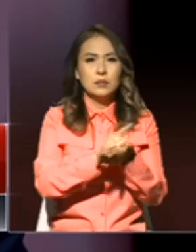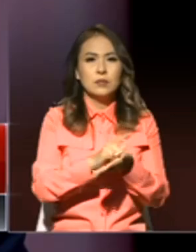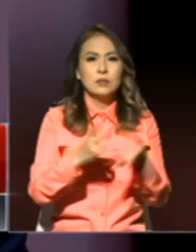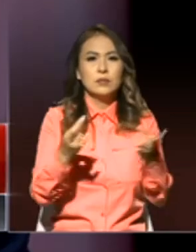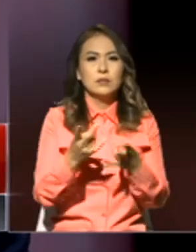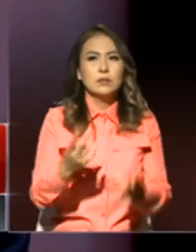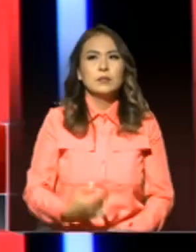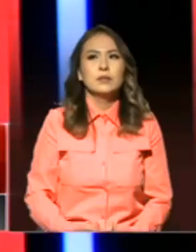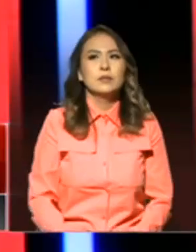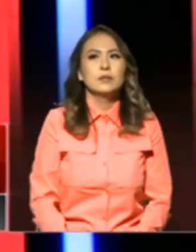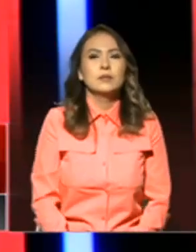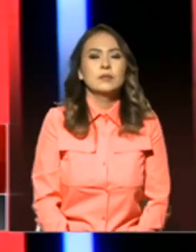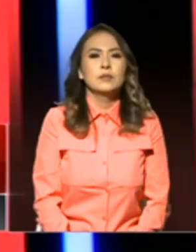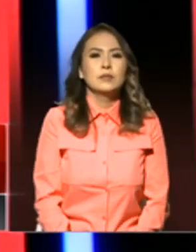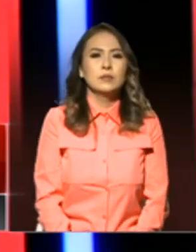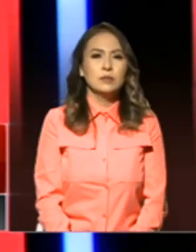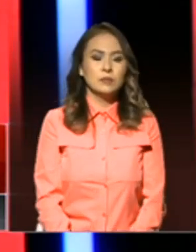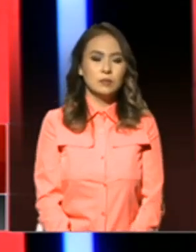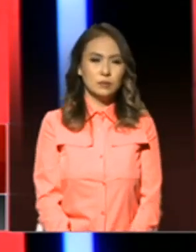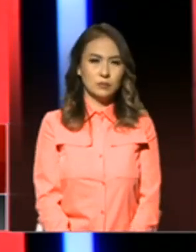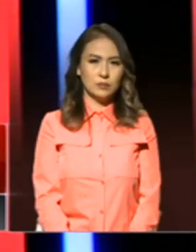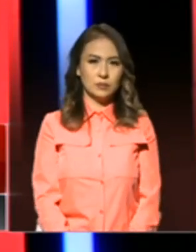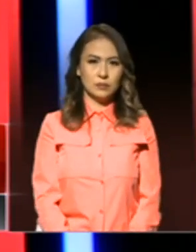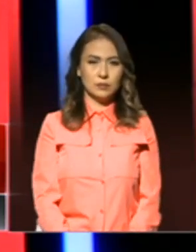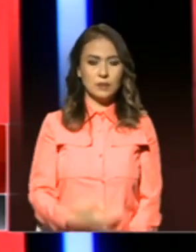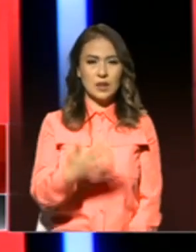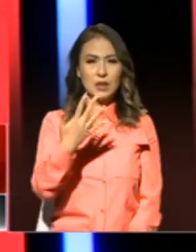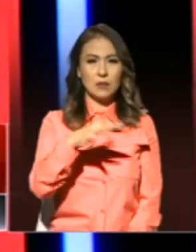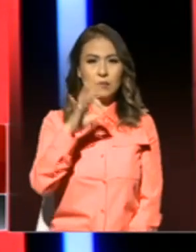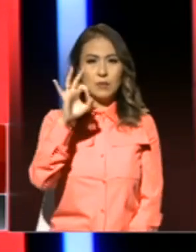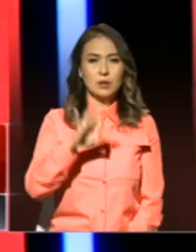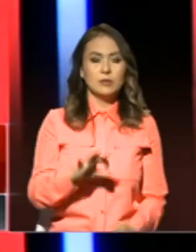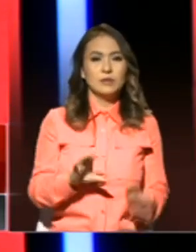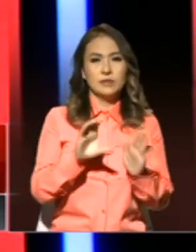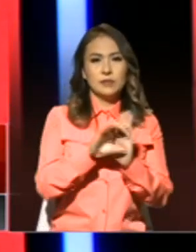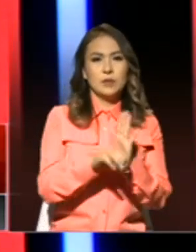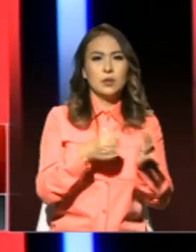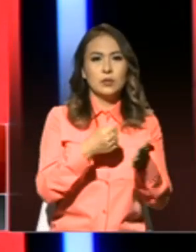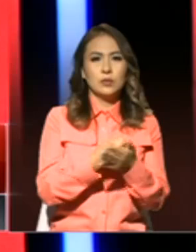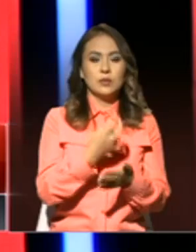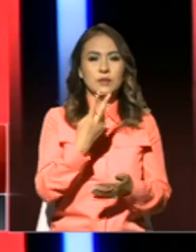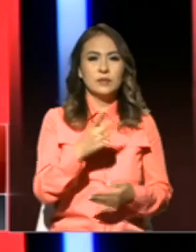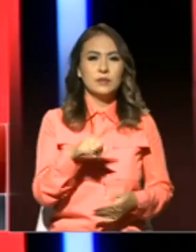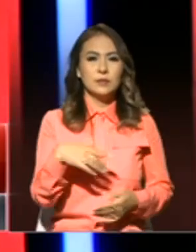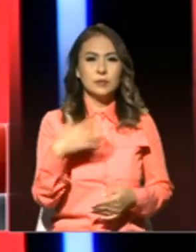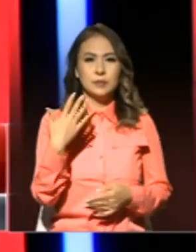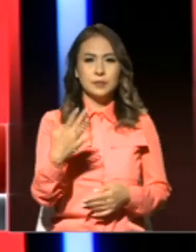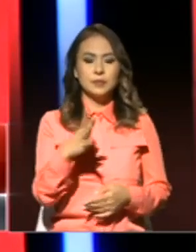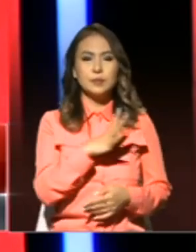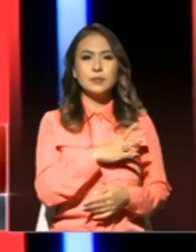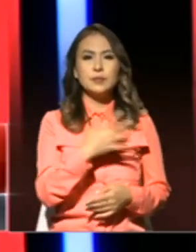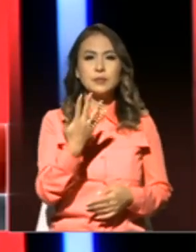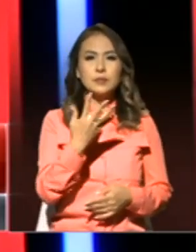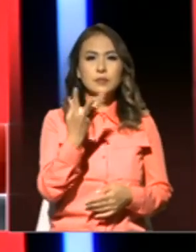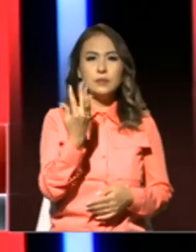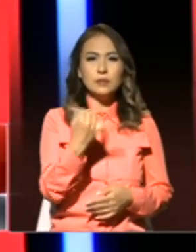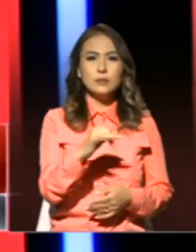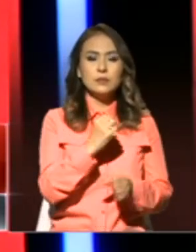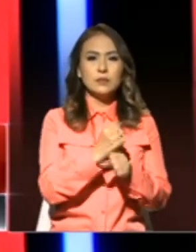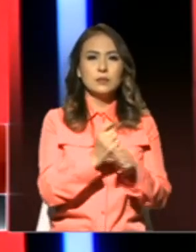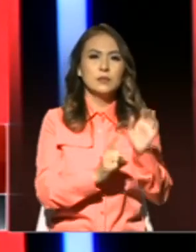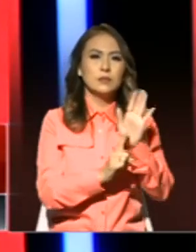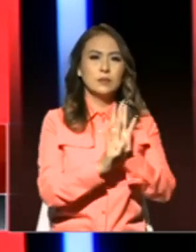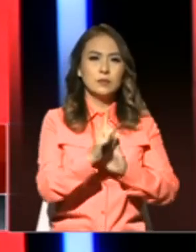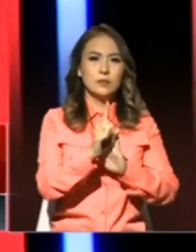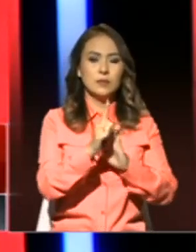Сол 50% салған күннің де жаңағы бағалау көрсеткіші 2.5%-ға жету керек. Сол жүйеге 5 майдан бастап біздің